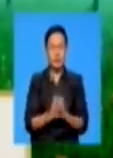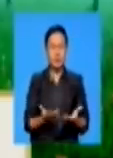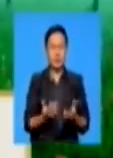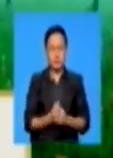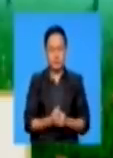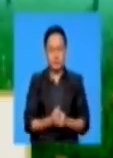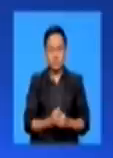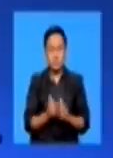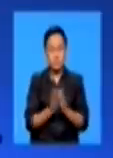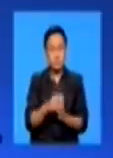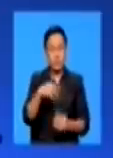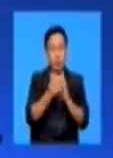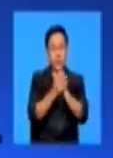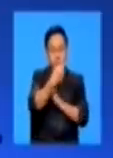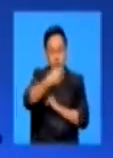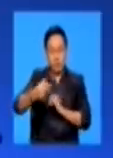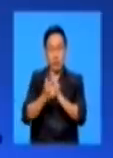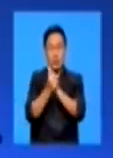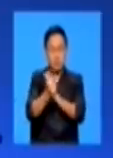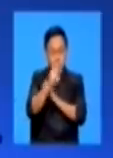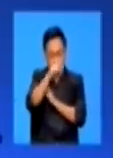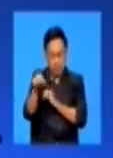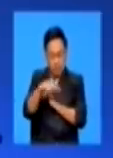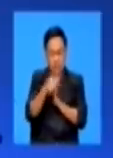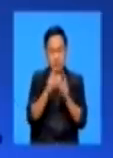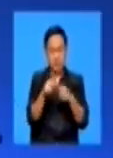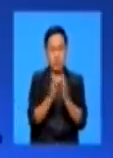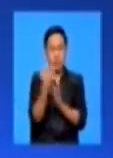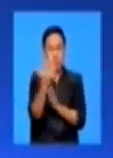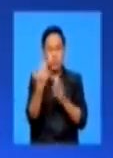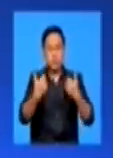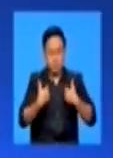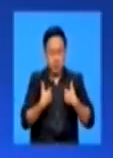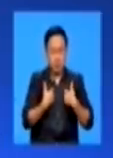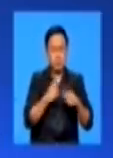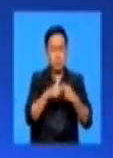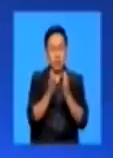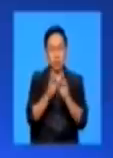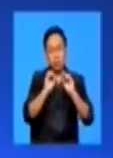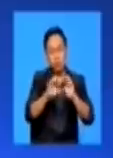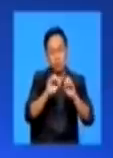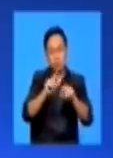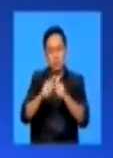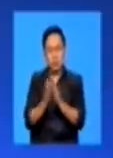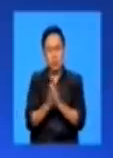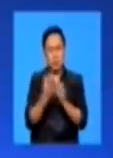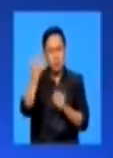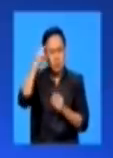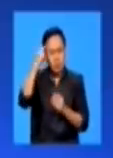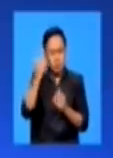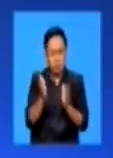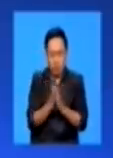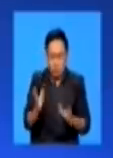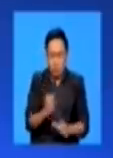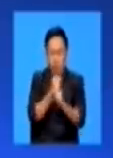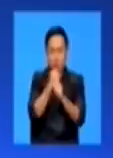เฉพาะภาษาประเทศเพื่อนบ้านผมก็เห็นมีการฝึกมีการเรียนรู้เยอะแยะไปตามทีวีโทรทัศน์เนี่ยทุกช่องเลยนะแต่ผมก็ไม่ทราบว่าผลที่มันเกิดขึ้นเ